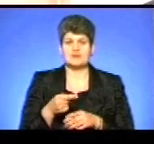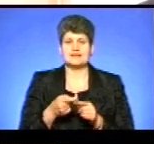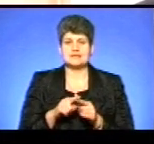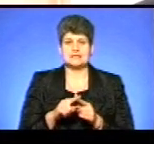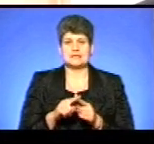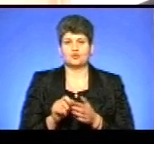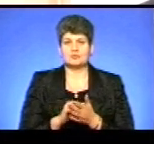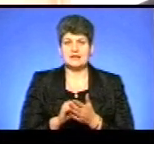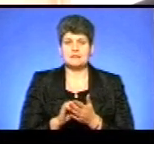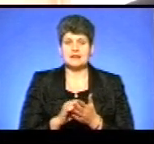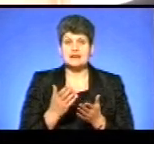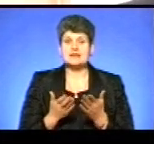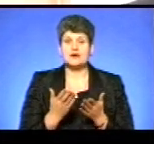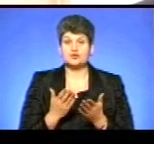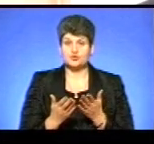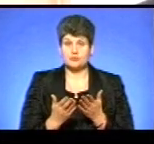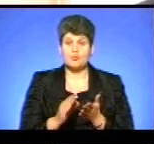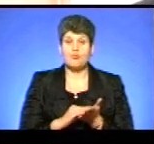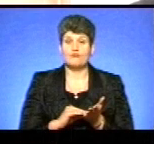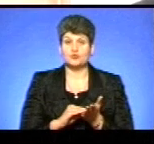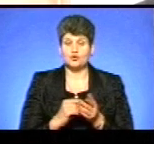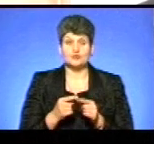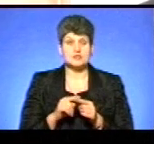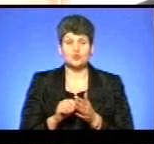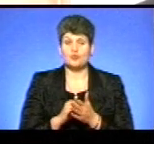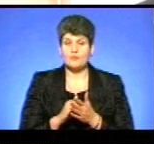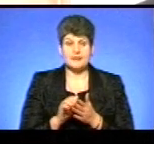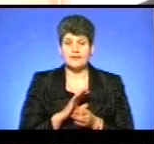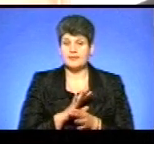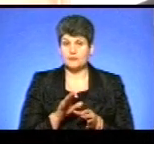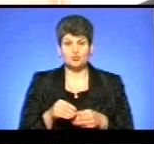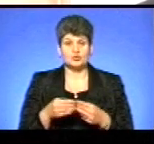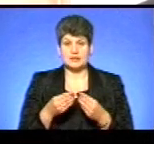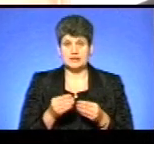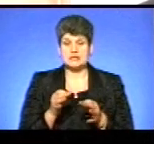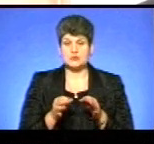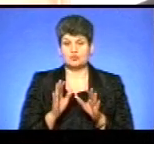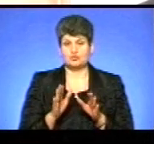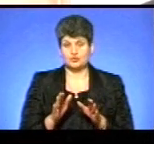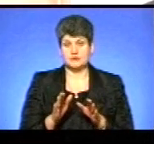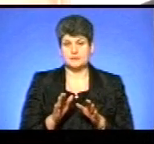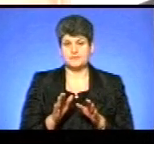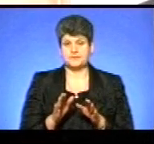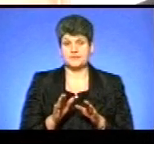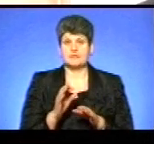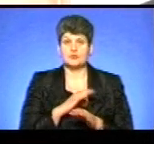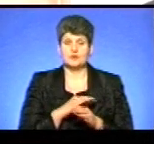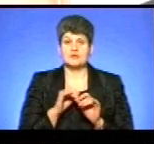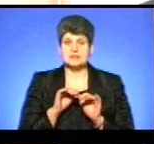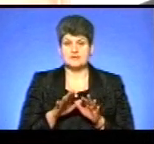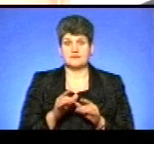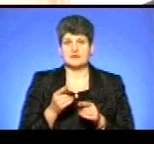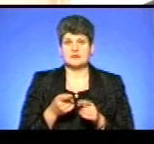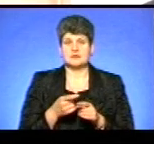документальних матеріалів. Якщо повторно ці документальні матеріали не будуть надані, суд буде вживати певних заходів у зв'язку з